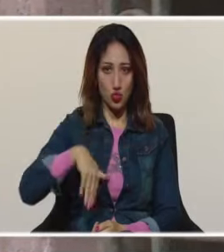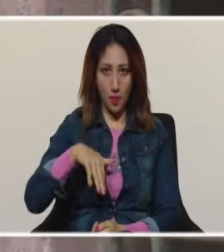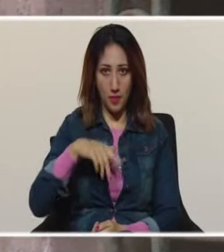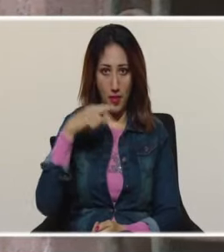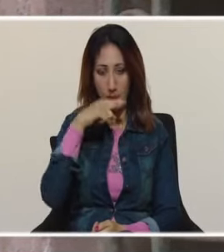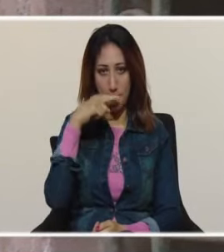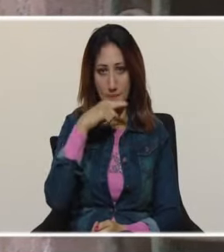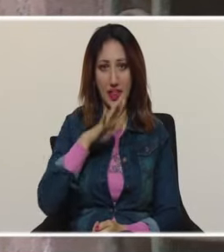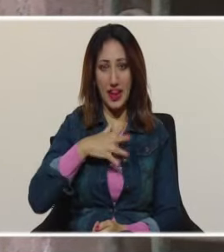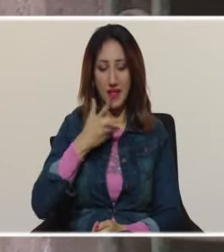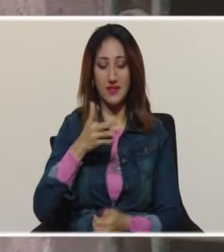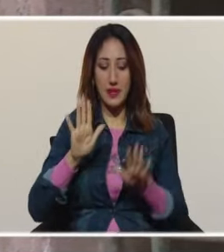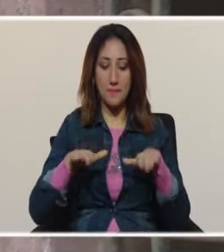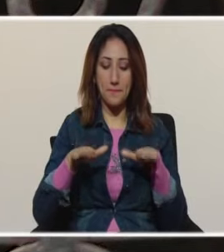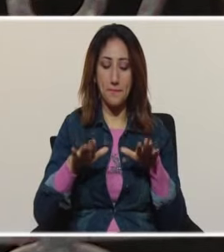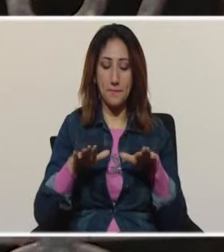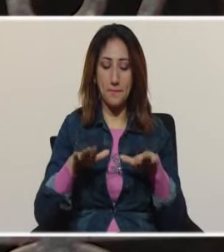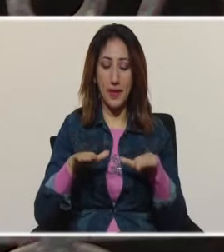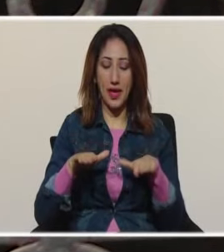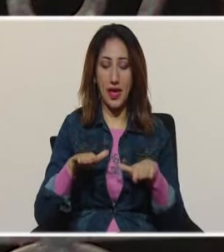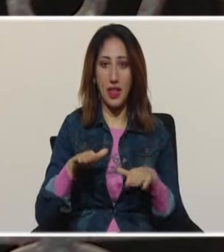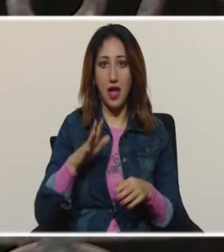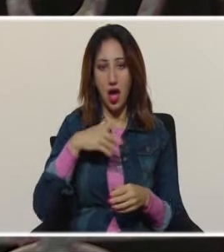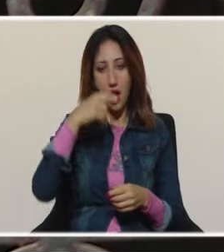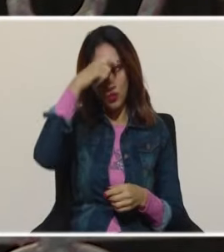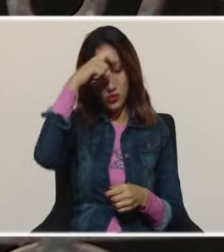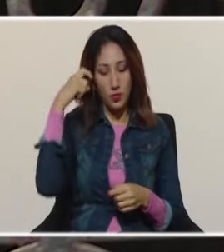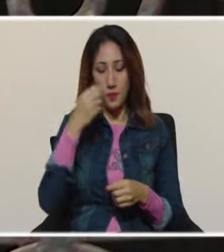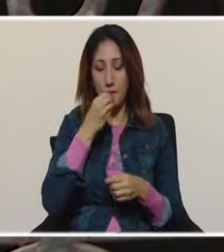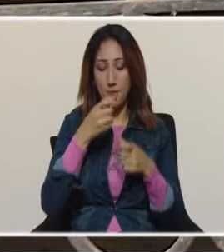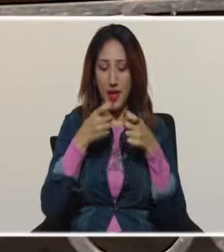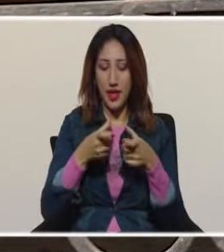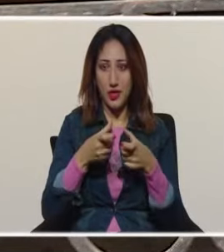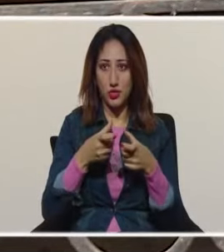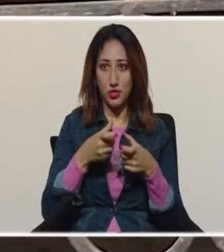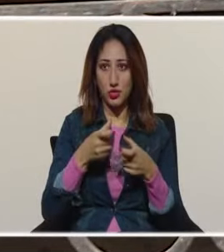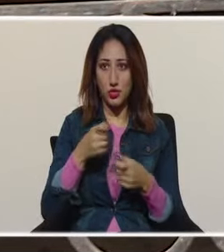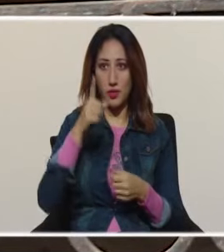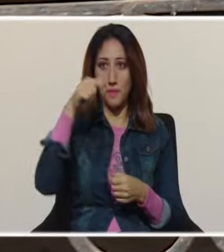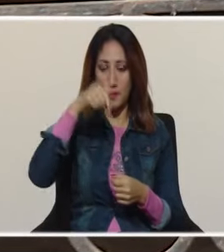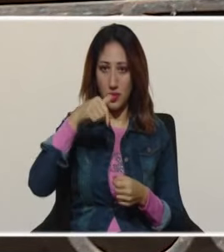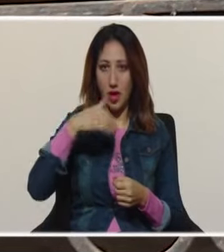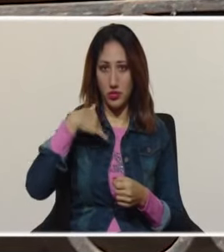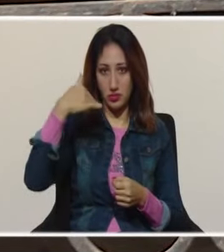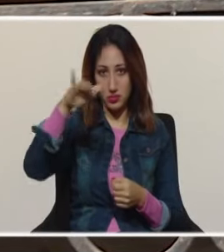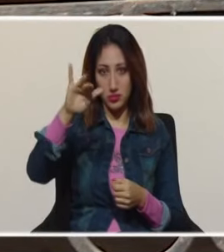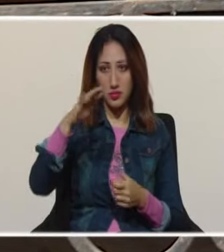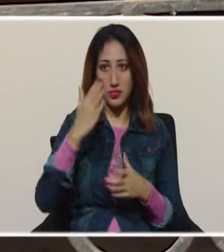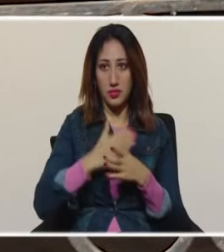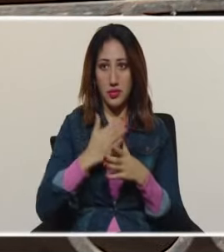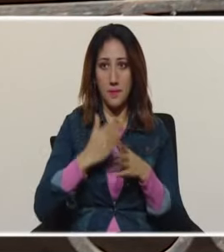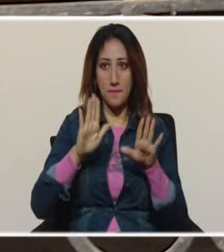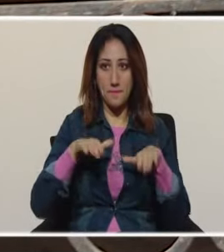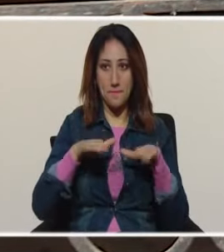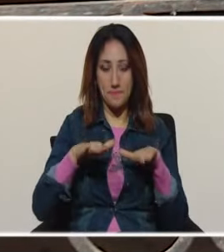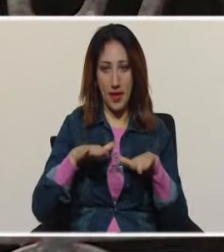بأن نفسها يكون عندها مكنة خياطة من رزقها تقدر بيها تزود دخلها، احنا النهارده جينا لام سيف ومعانا مكنه